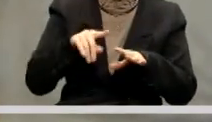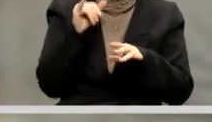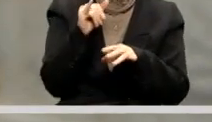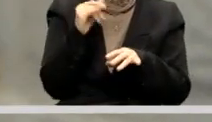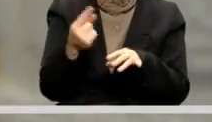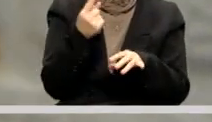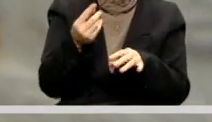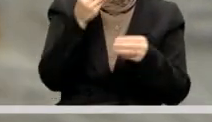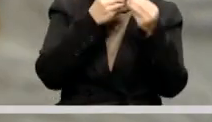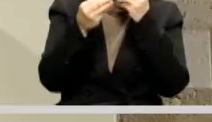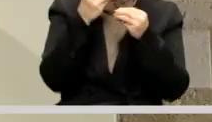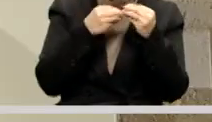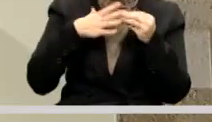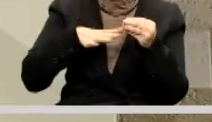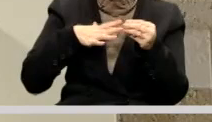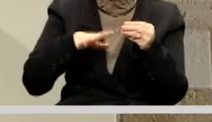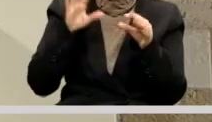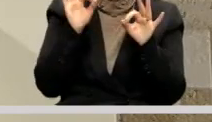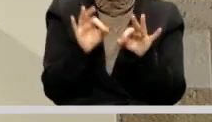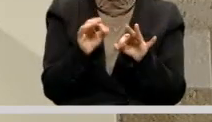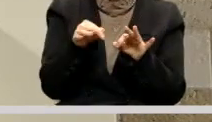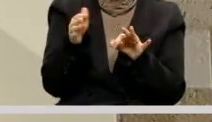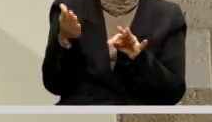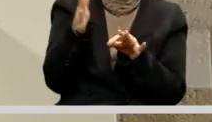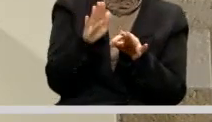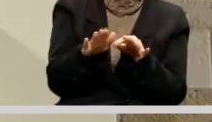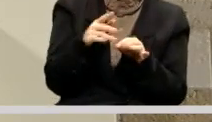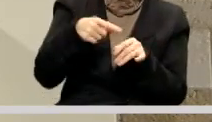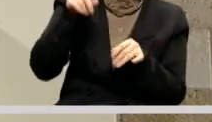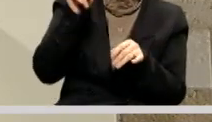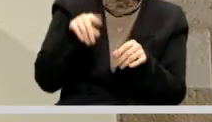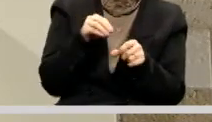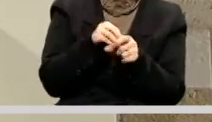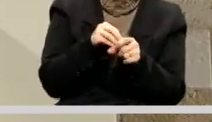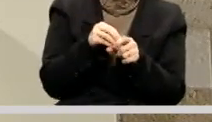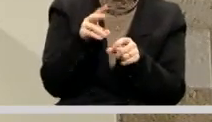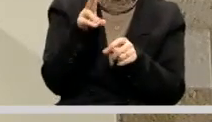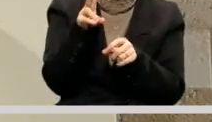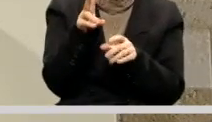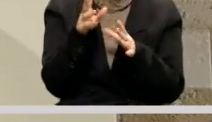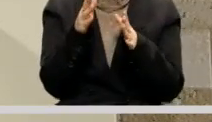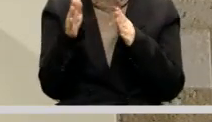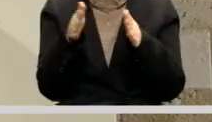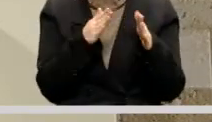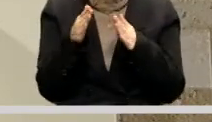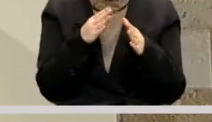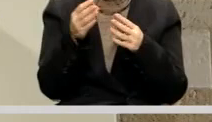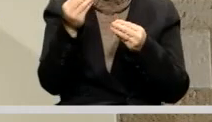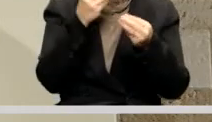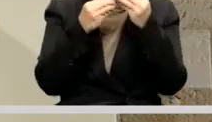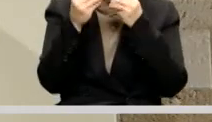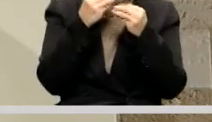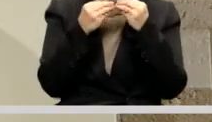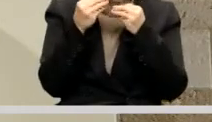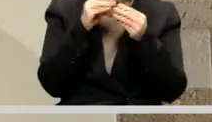Artacak. Bu sıklık daha da artabiliyor. Bunların dışında gün içerisinde öğünlerin belli periyotlarda tüketilmesi kan